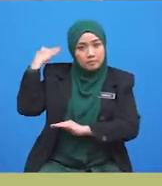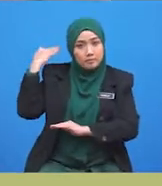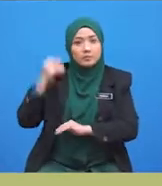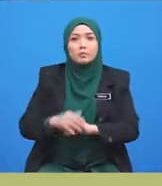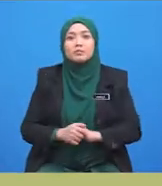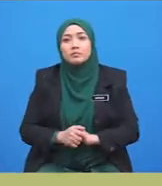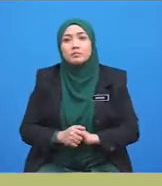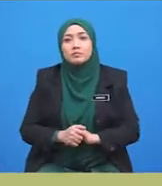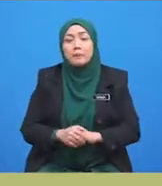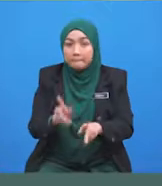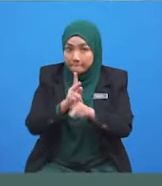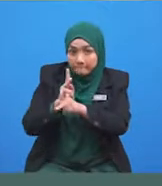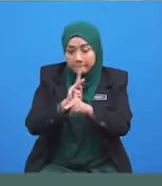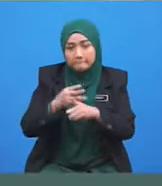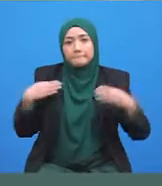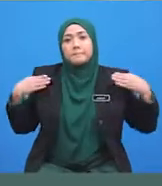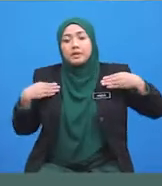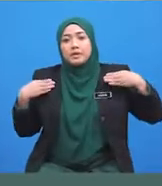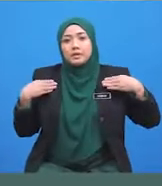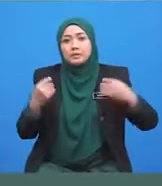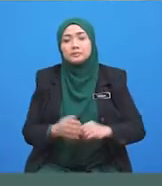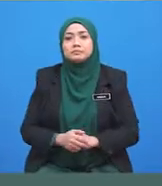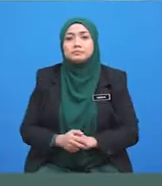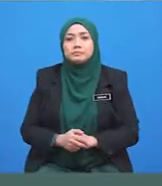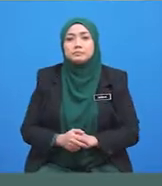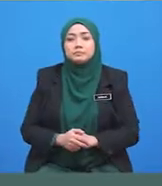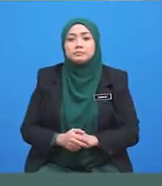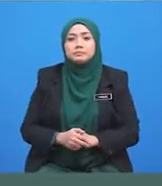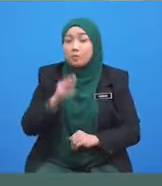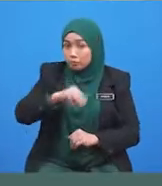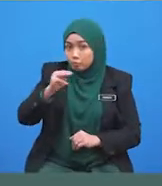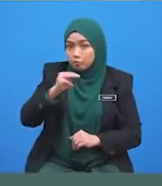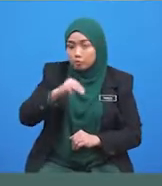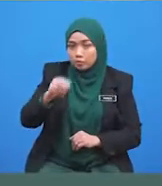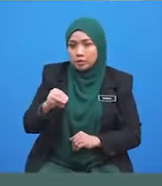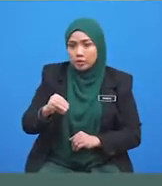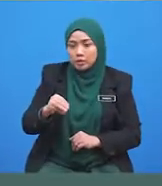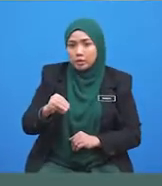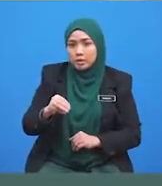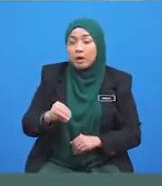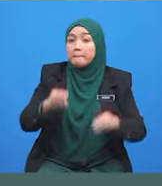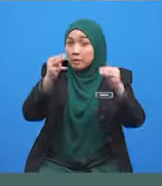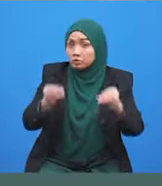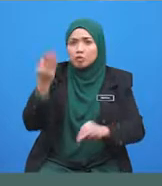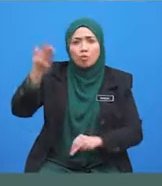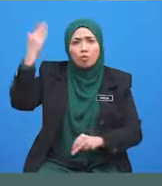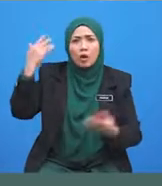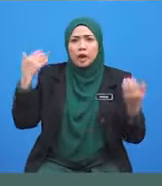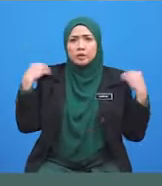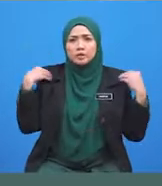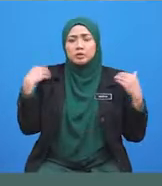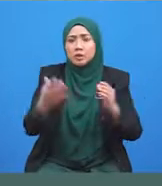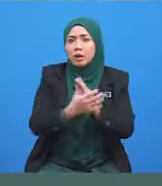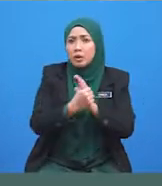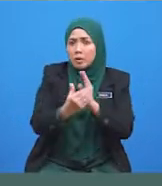iaitu menternak binatang. Untuk pengetahuan murid-murid, manusia dahulu telah mempunyai kemahiran